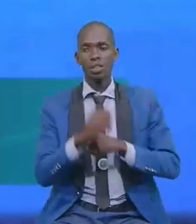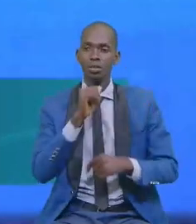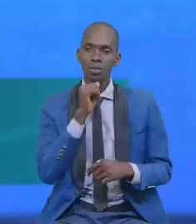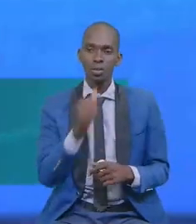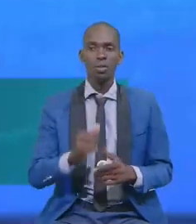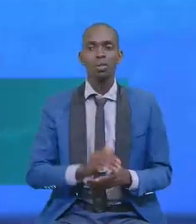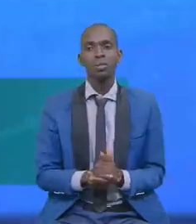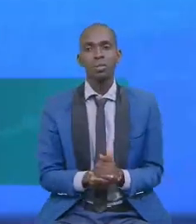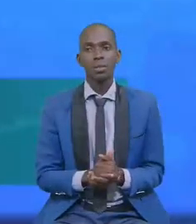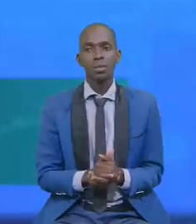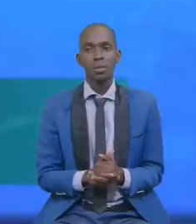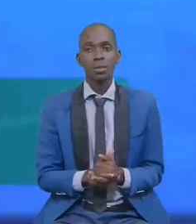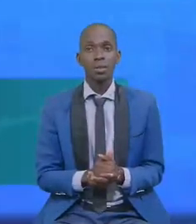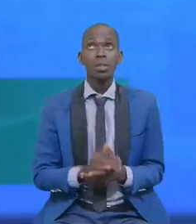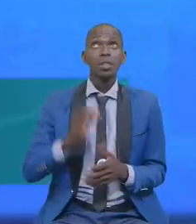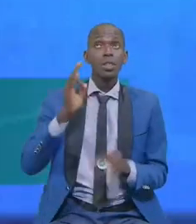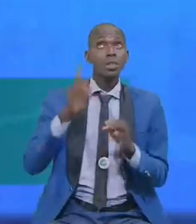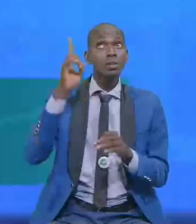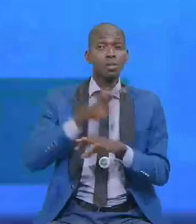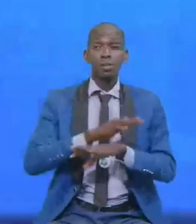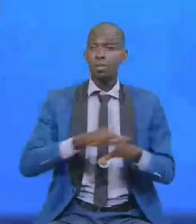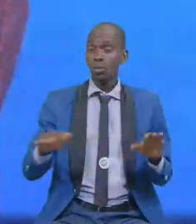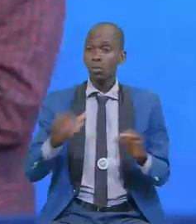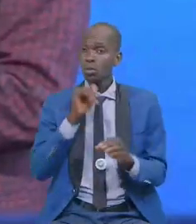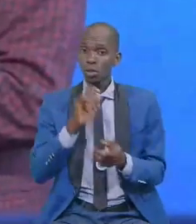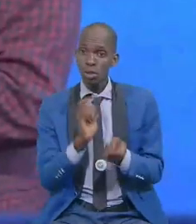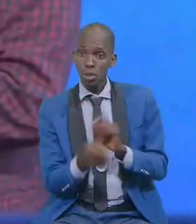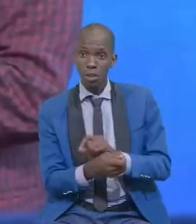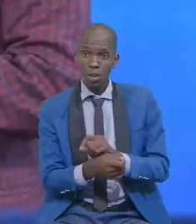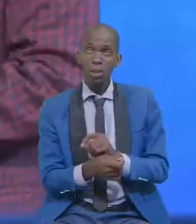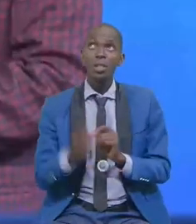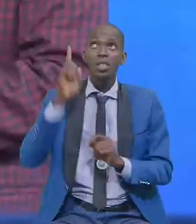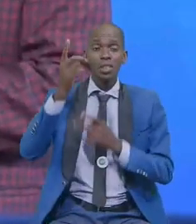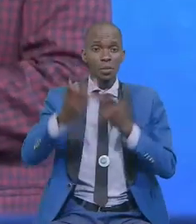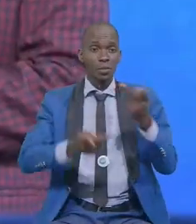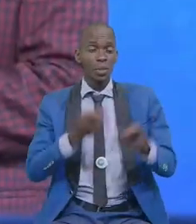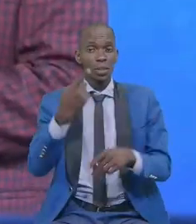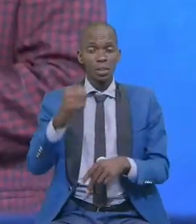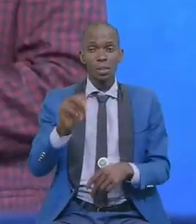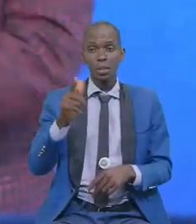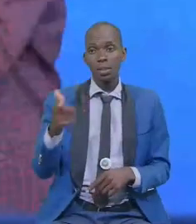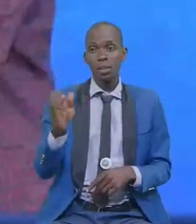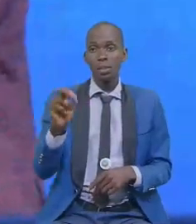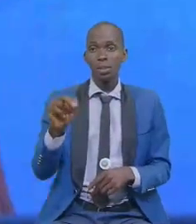pas. Il n'a pas changé. Il a visité les païens en son temps.